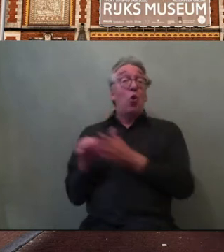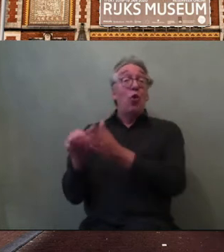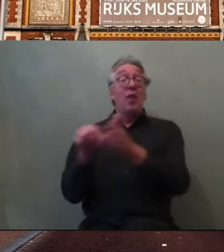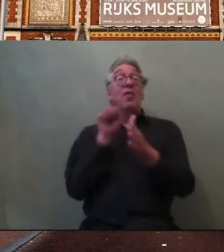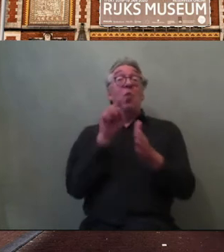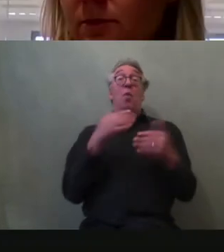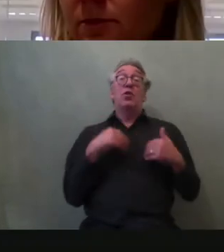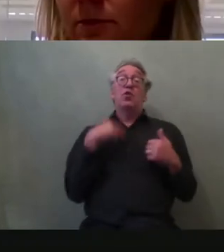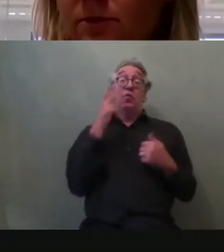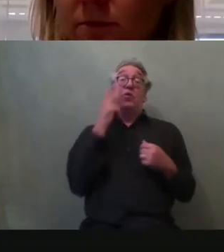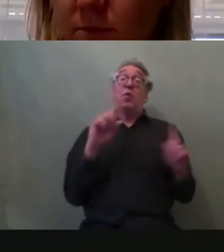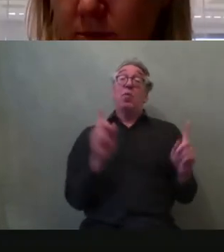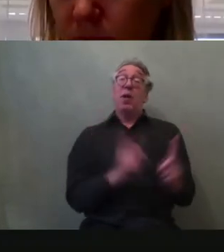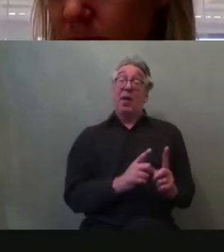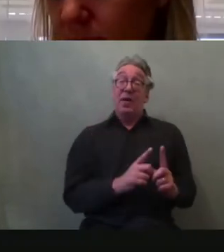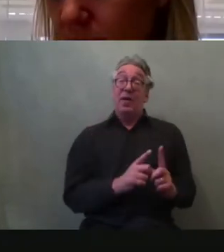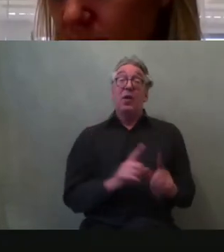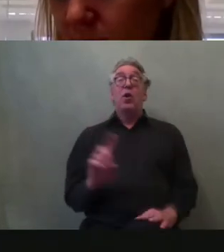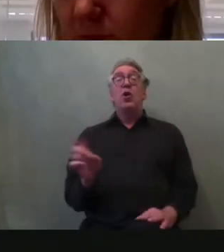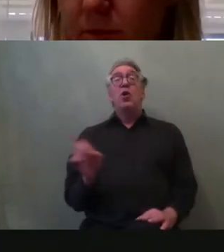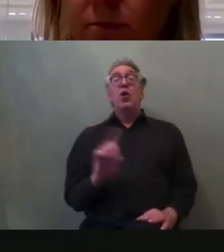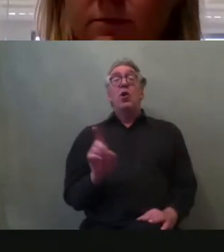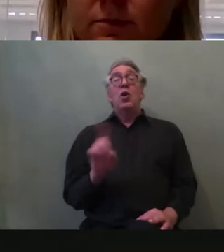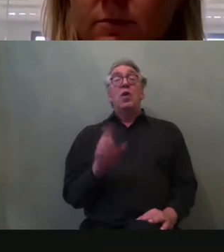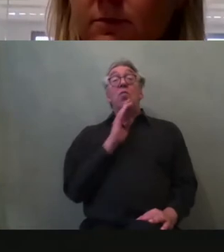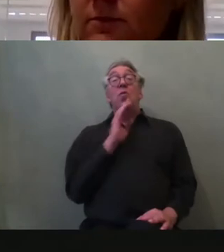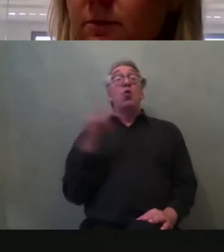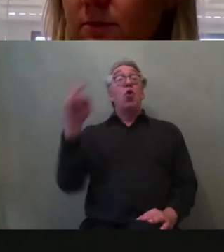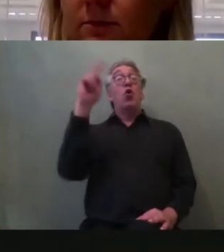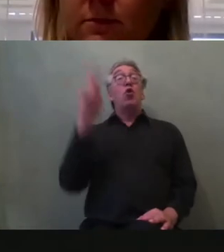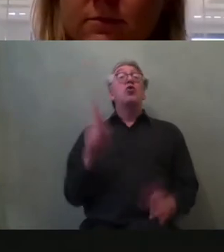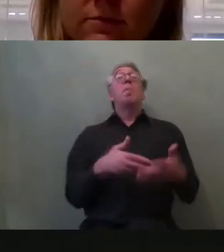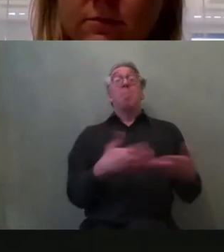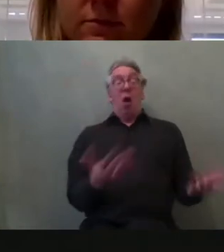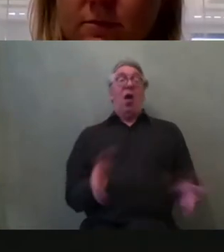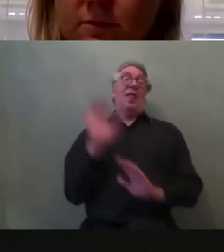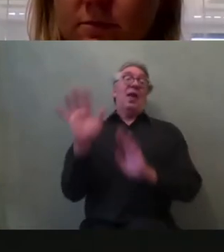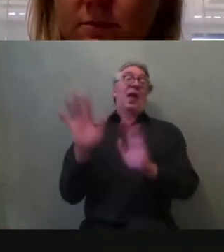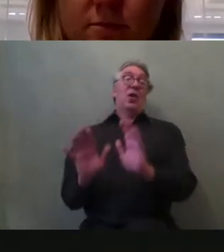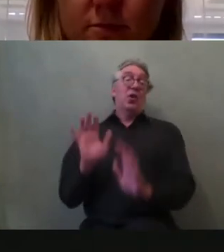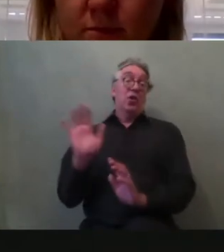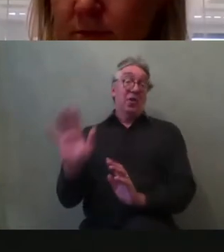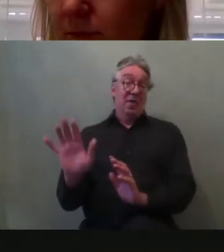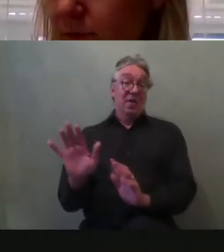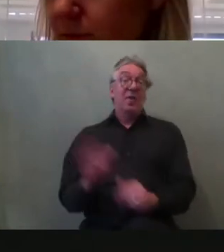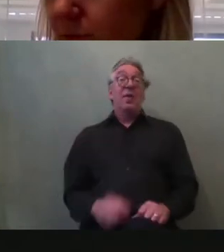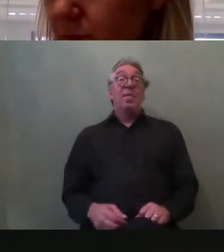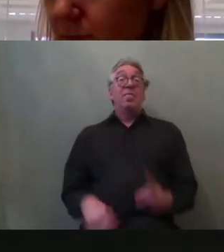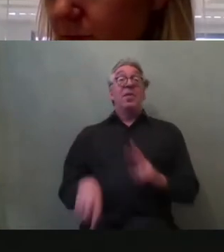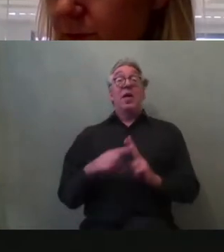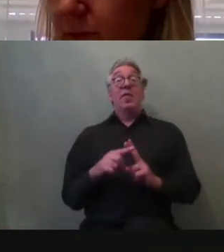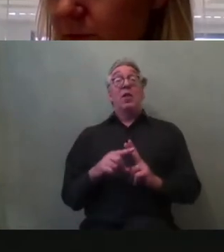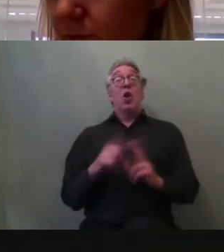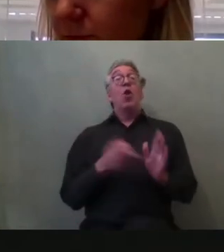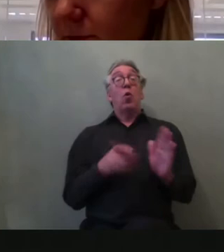beperking. Dat betekent dat er bijvoorbeeld kunstwerken aangeraakt kunnen worden. En gebruiken ze bijvoorbeeld ook geur,